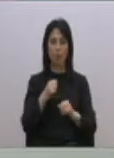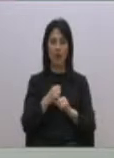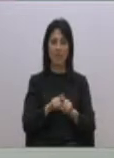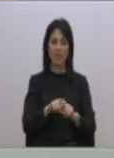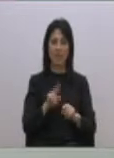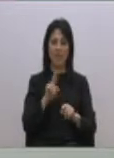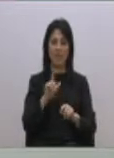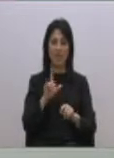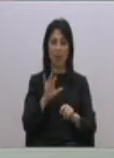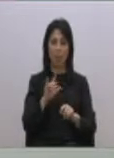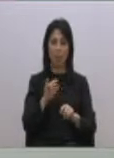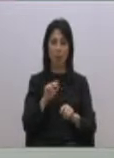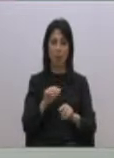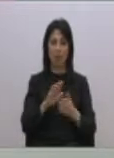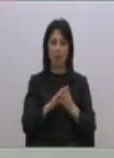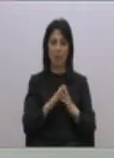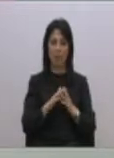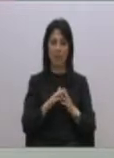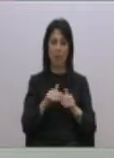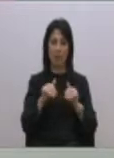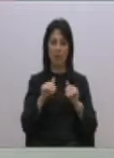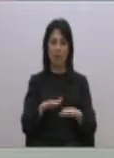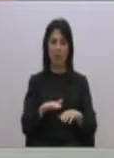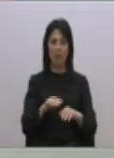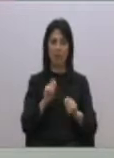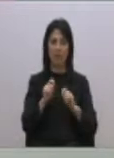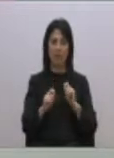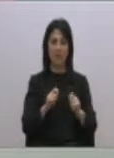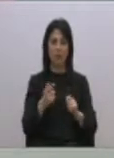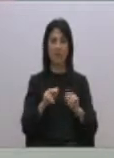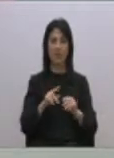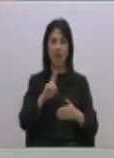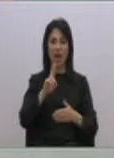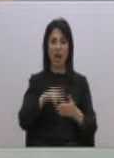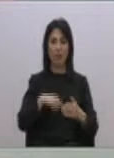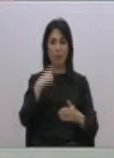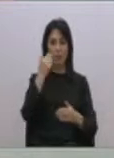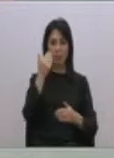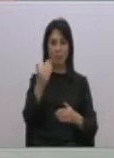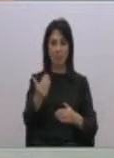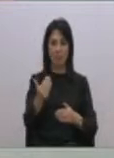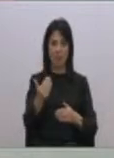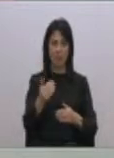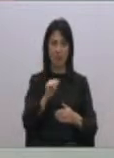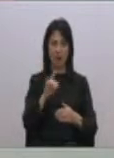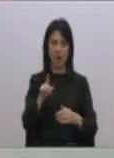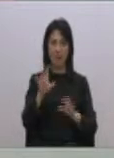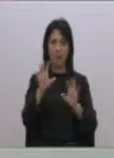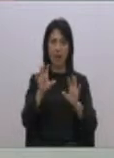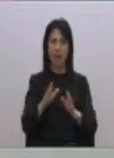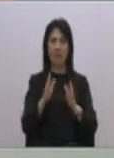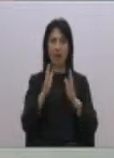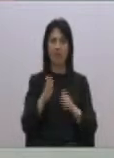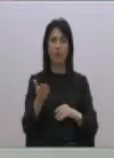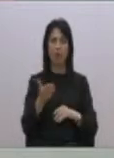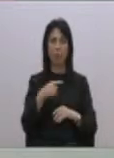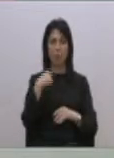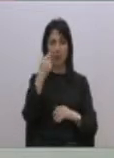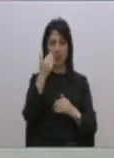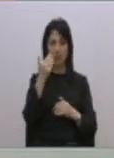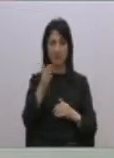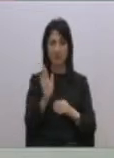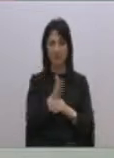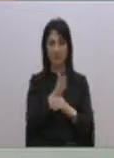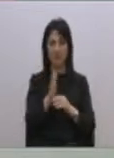anda iseti debul pirobis dadgena datseseba, romelis itvalisinebs autoris an am canonit gansazgul romelime piris mier